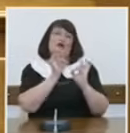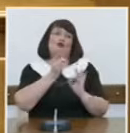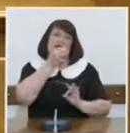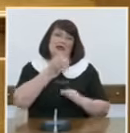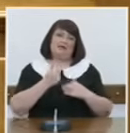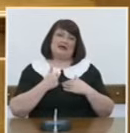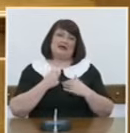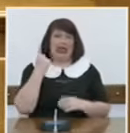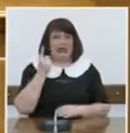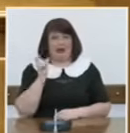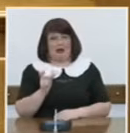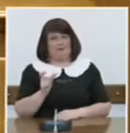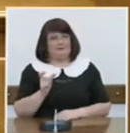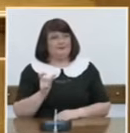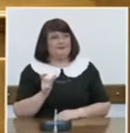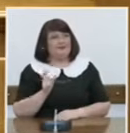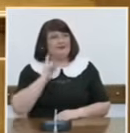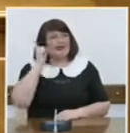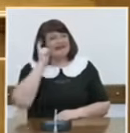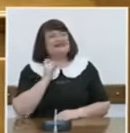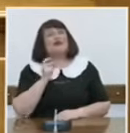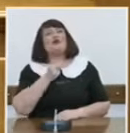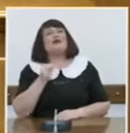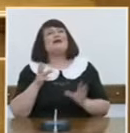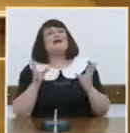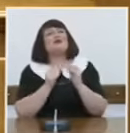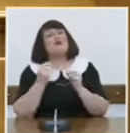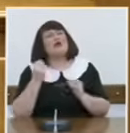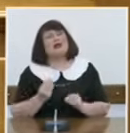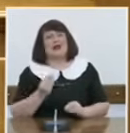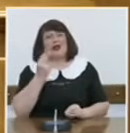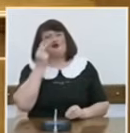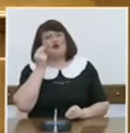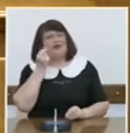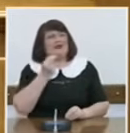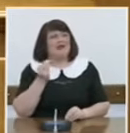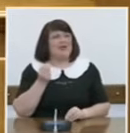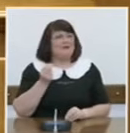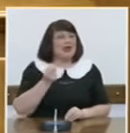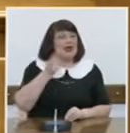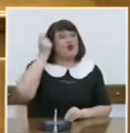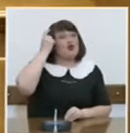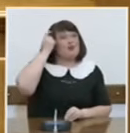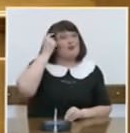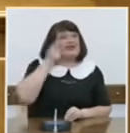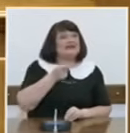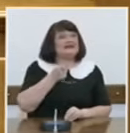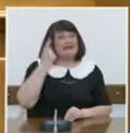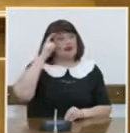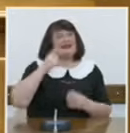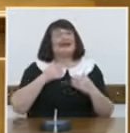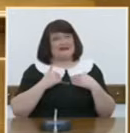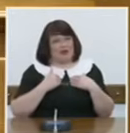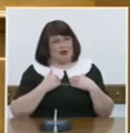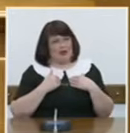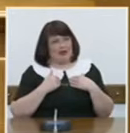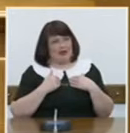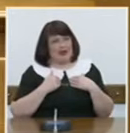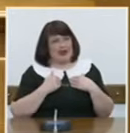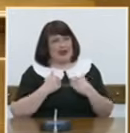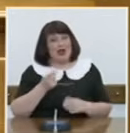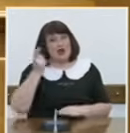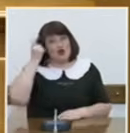πω. Επειδή ξέρω καλά το θέμα των Σκοπίων και επειδή νομίζετε ότι δεν γνωρίζουμε, το τσουνάμι